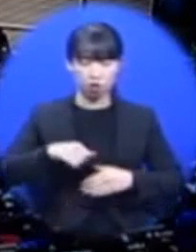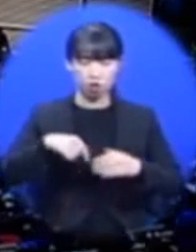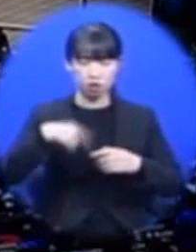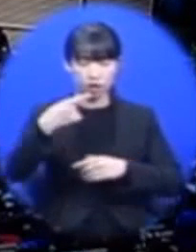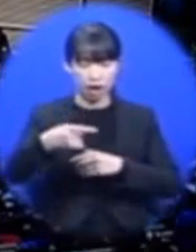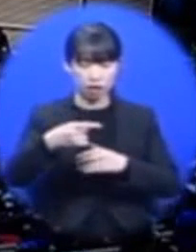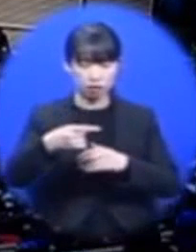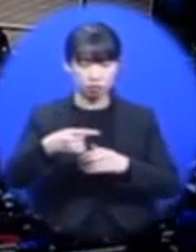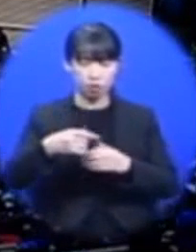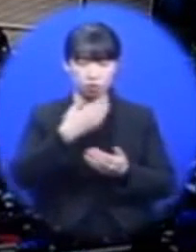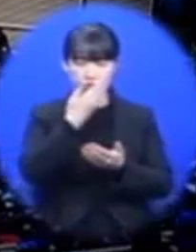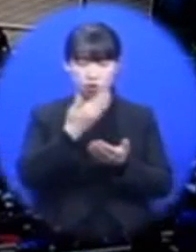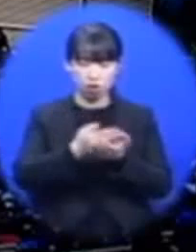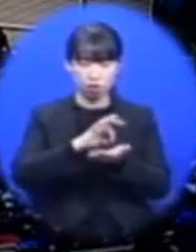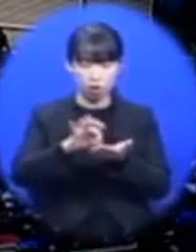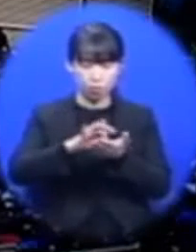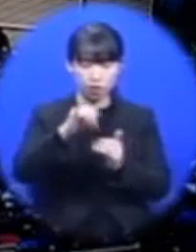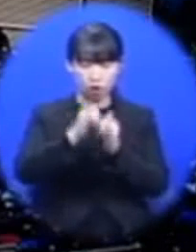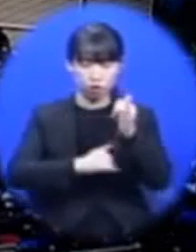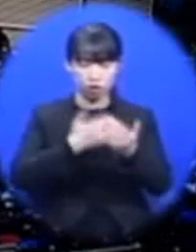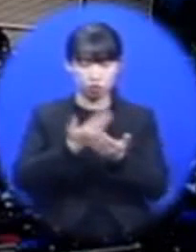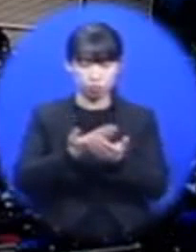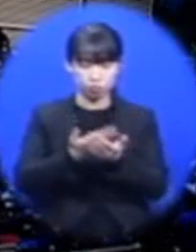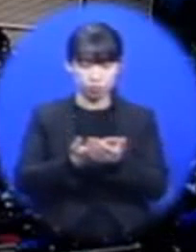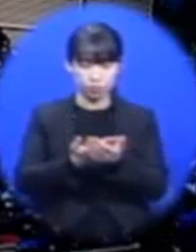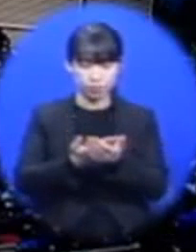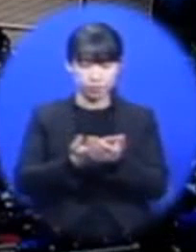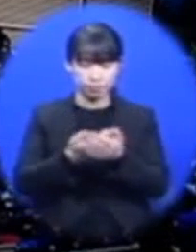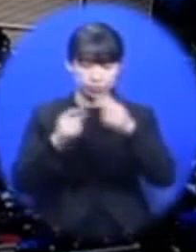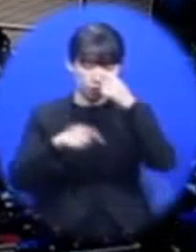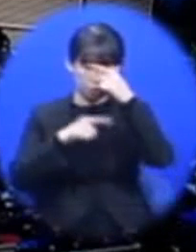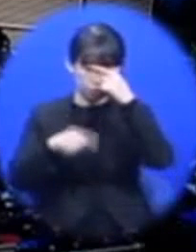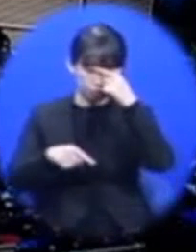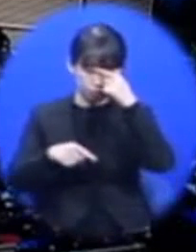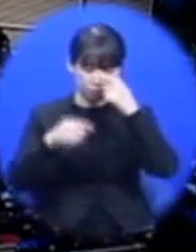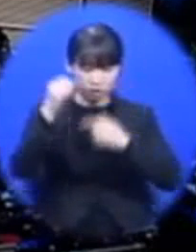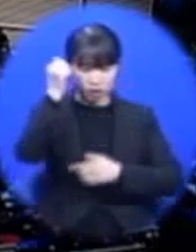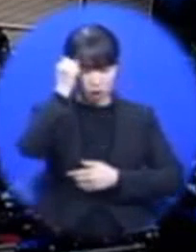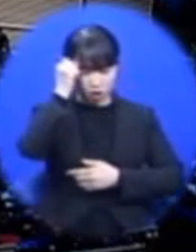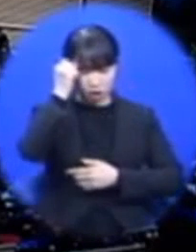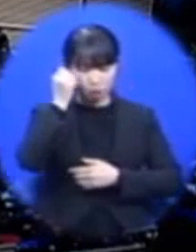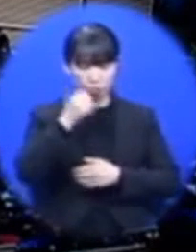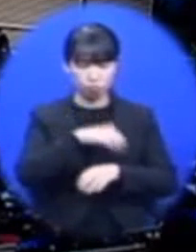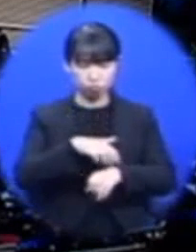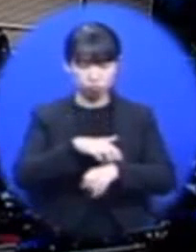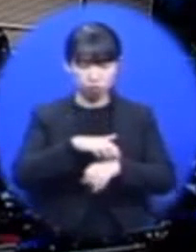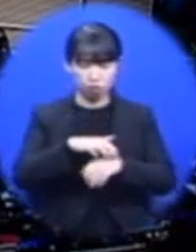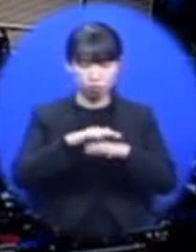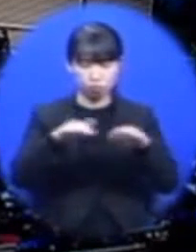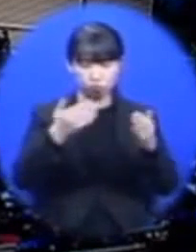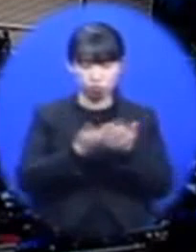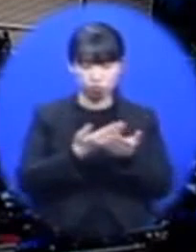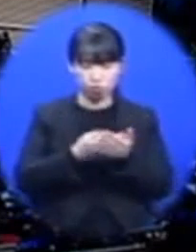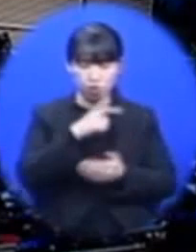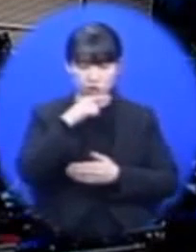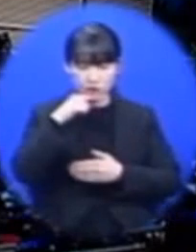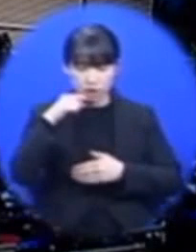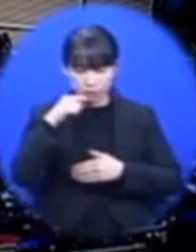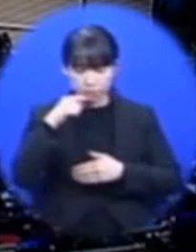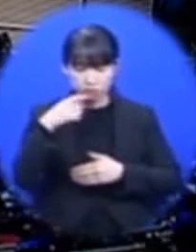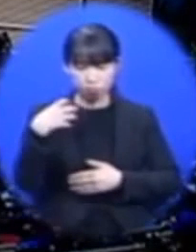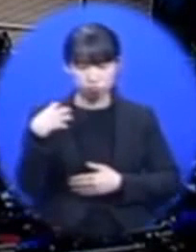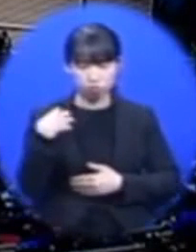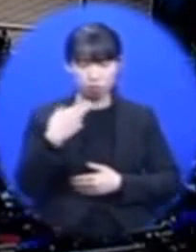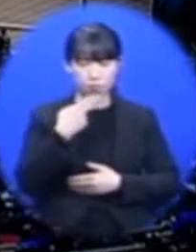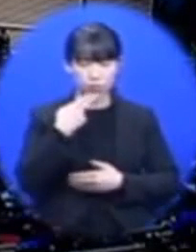쓰임 받는 역사를 주소서 성도들이 기업에 묶긴 것을 풀어 주시고 빚에 눌려 지내지 않게 하시고